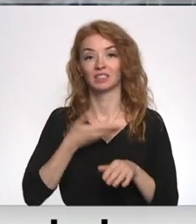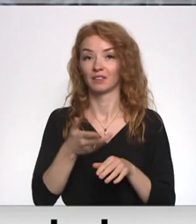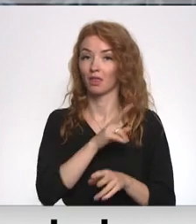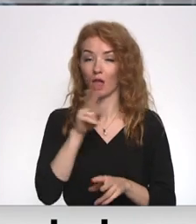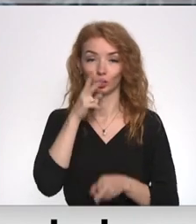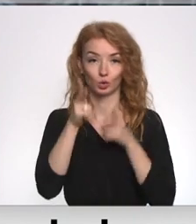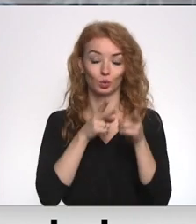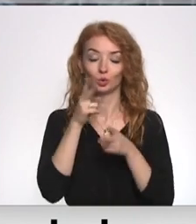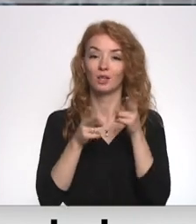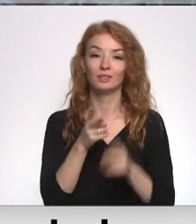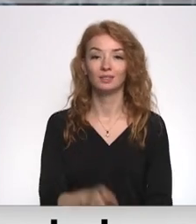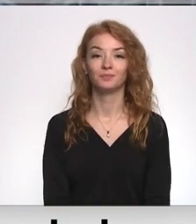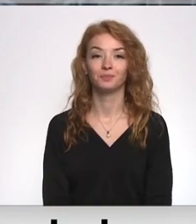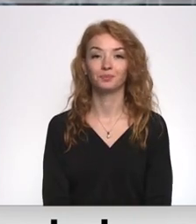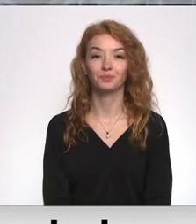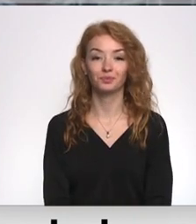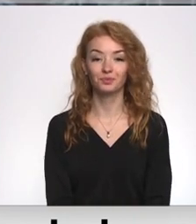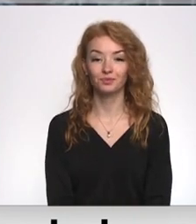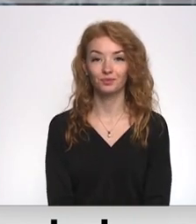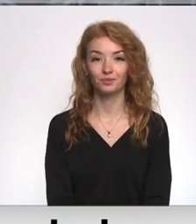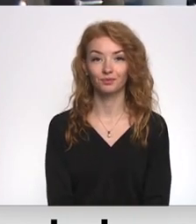labi. Plašāk Dāvida Freidenfelda sižetā.